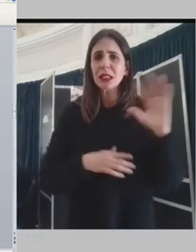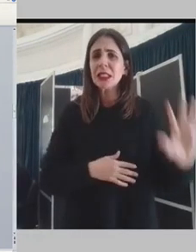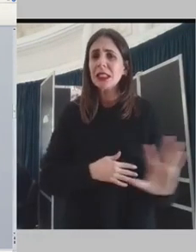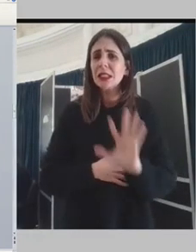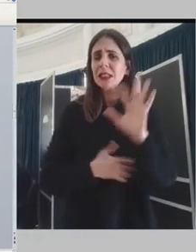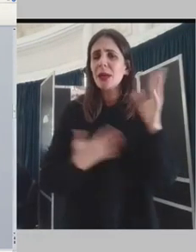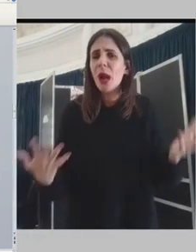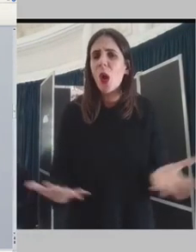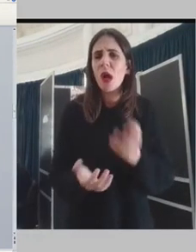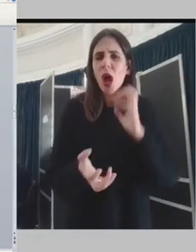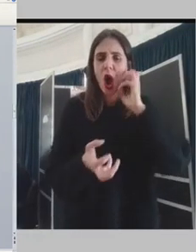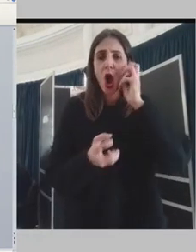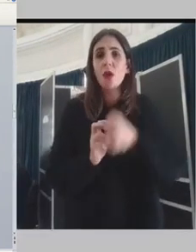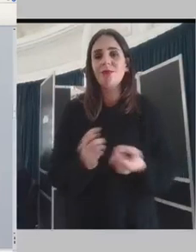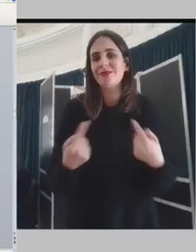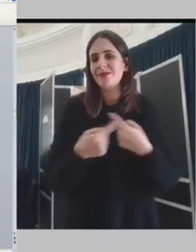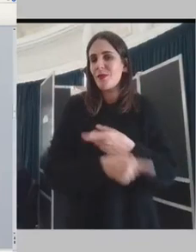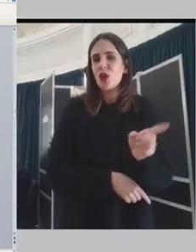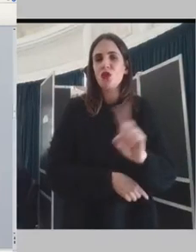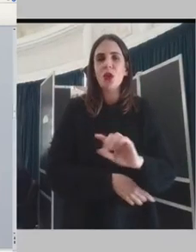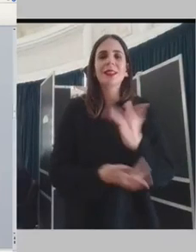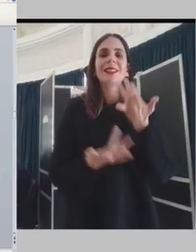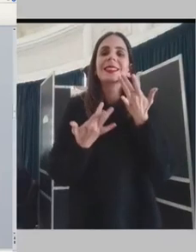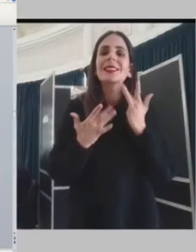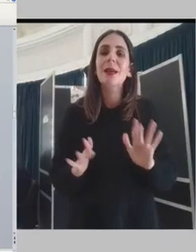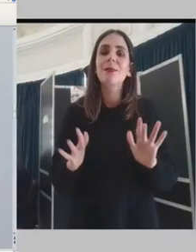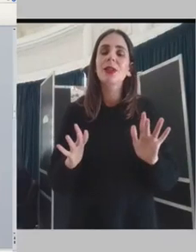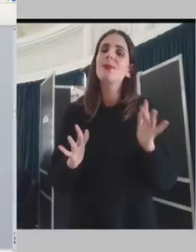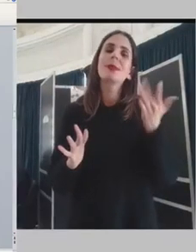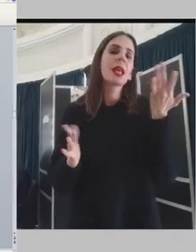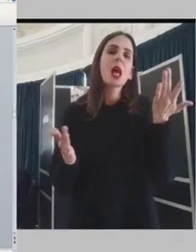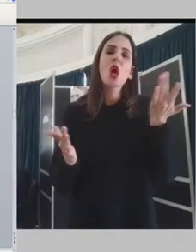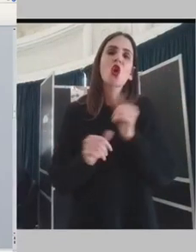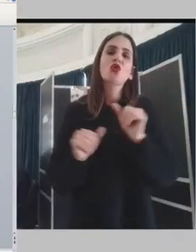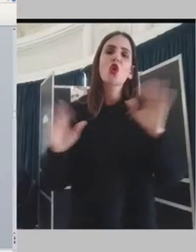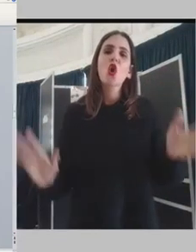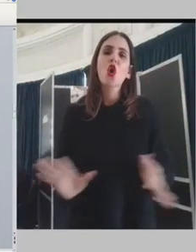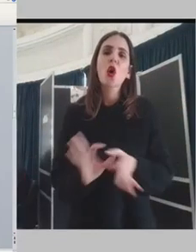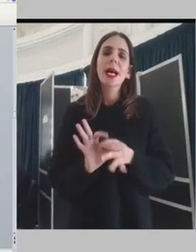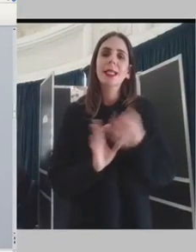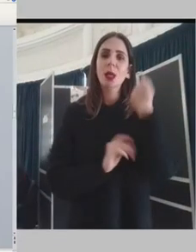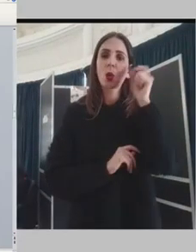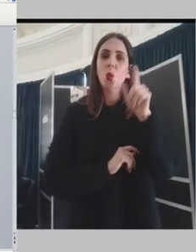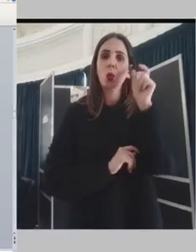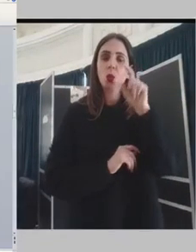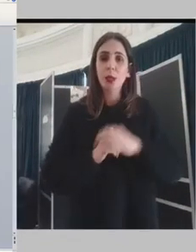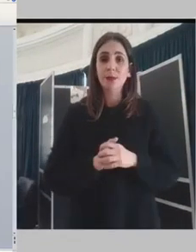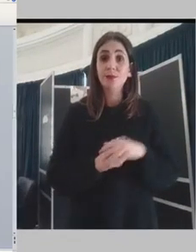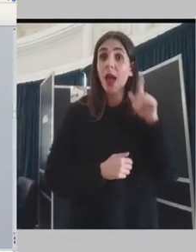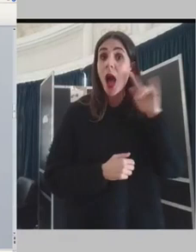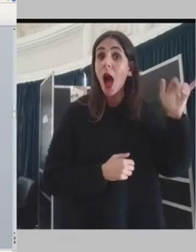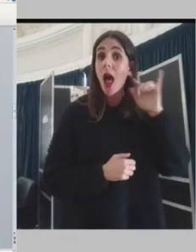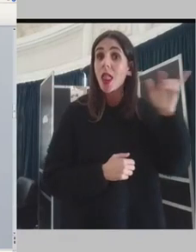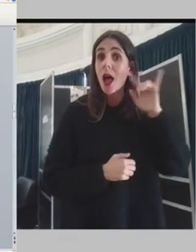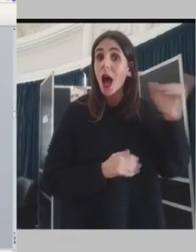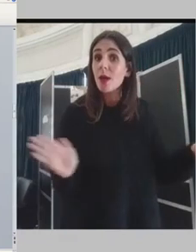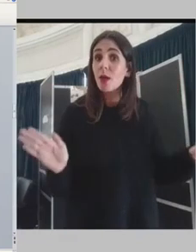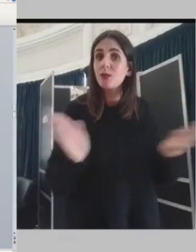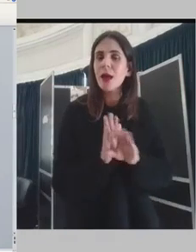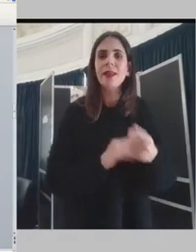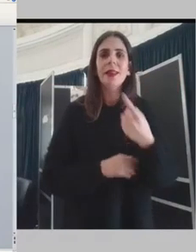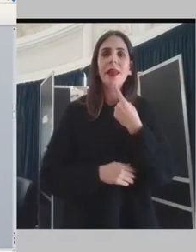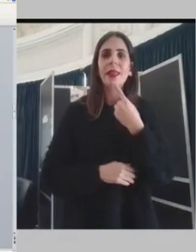lo è. È tutta una questione di cultura. Quando parte l'allerta, chi è più vicino, che